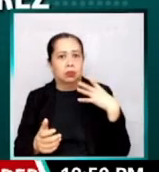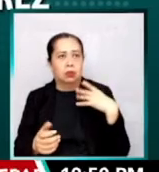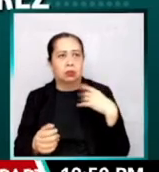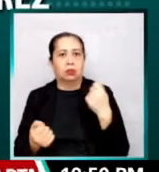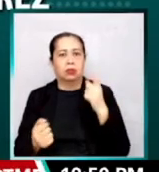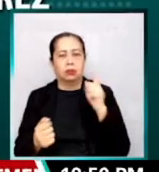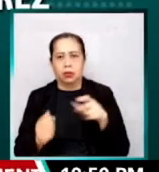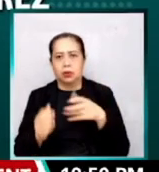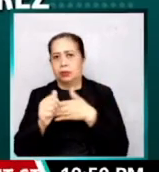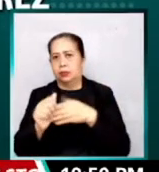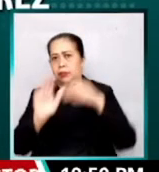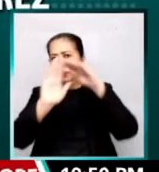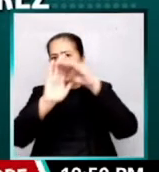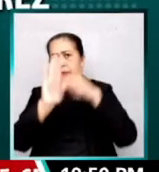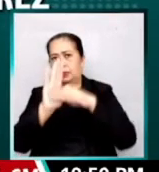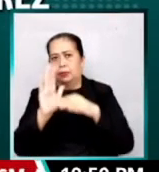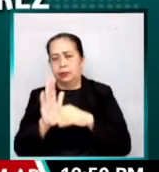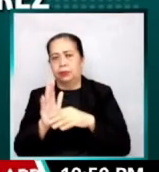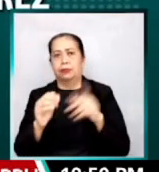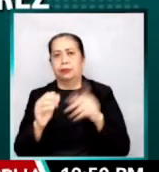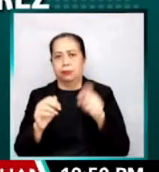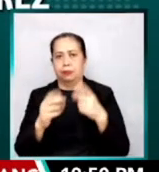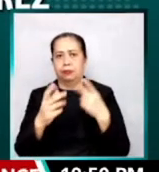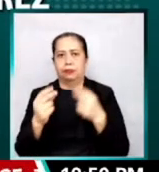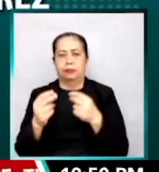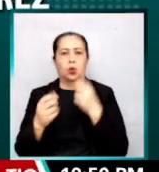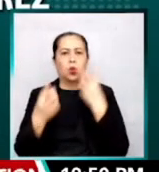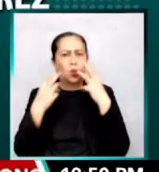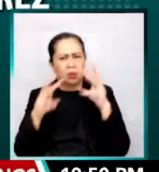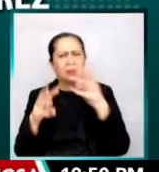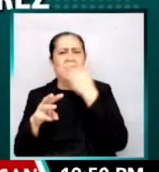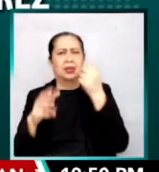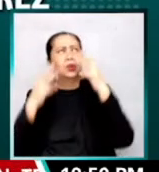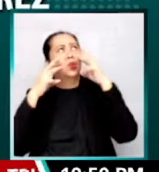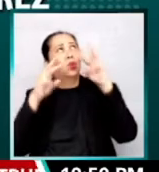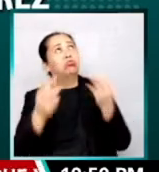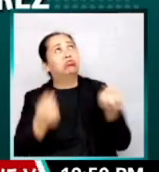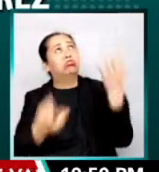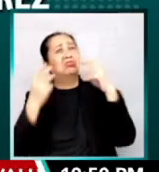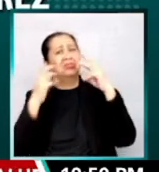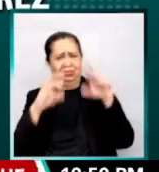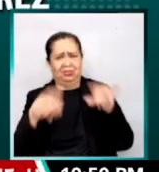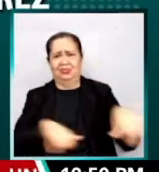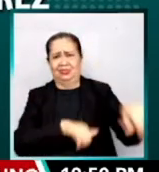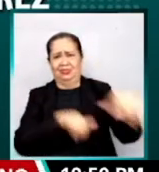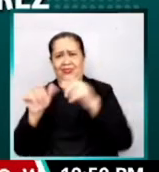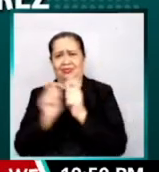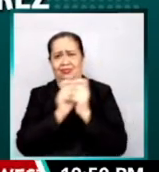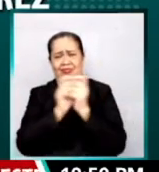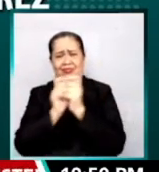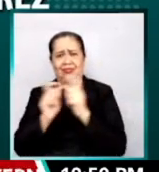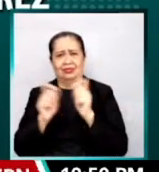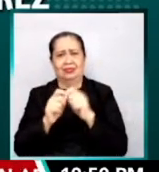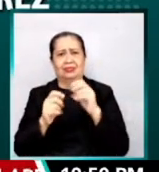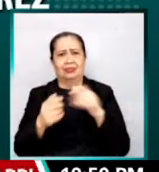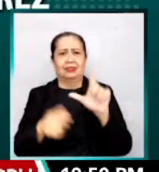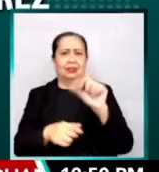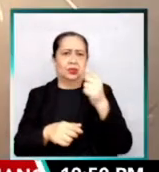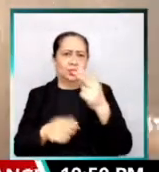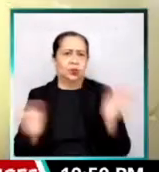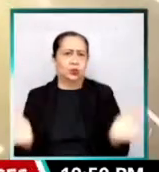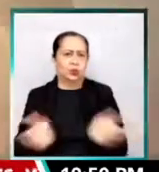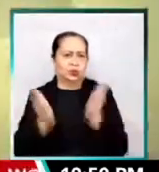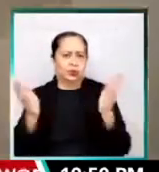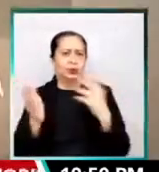na-mention ko po earlier, manood na lang po tayo ng fireworks display po na for sure ang mga LGUs po ay